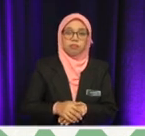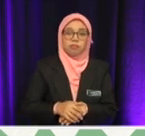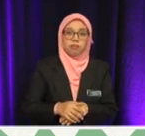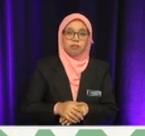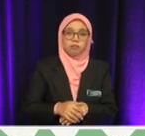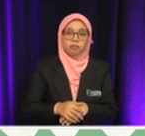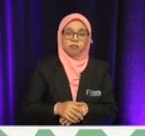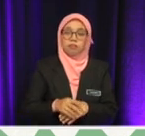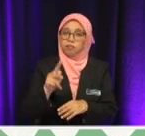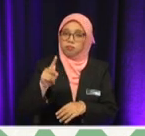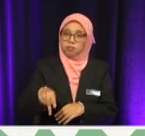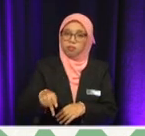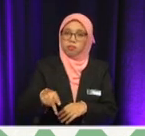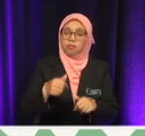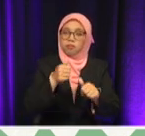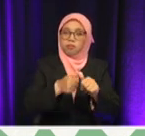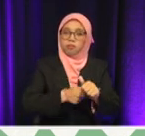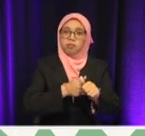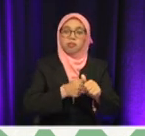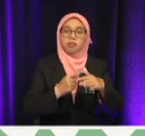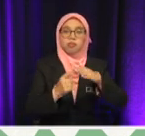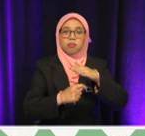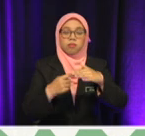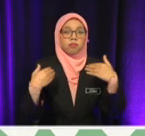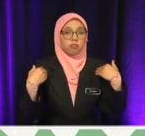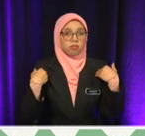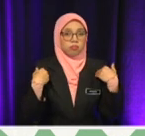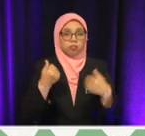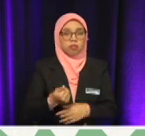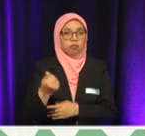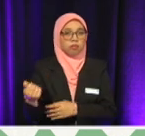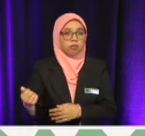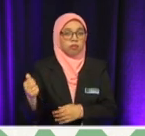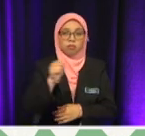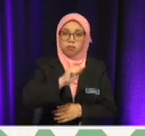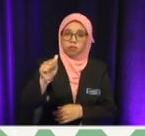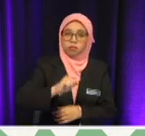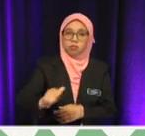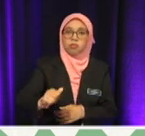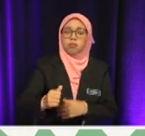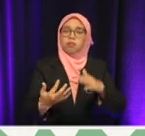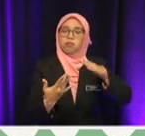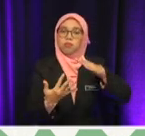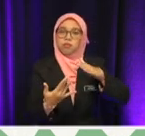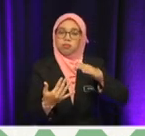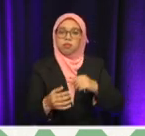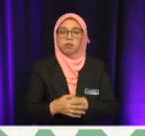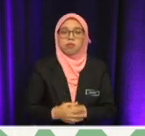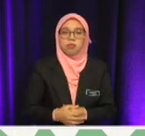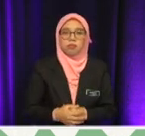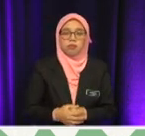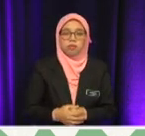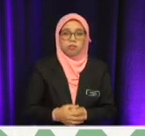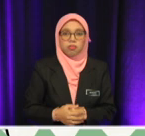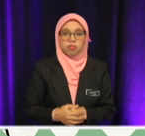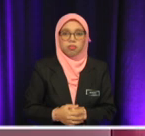setiap taska perlu ada alat pemadam api yang telah pun diselenggara dengan sebaik-baiknya.